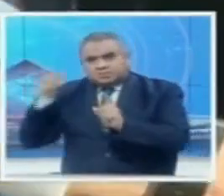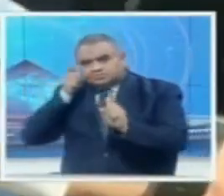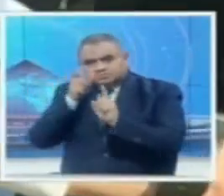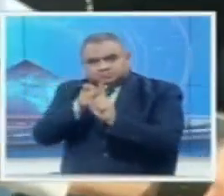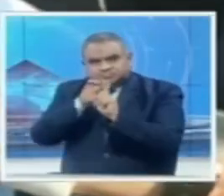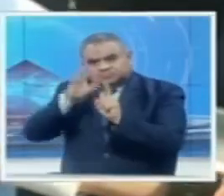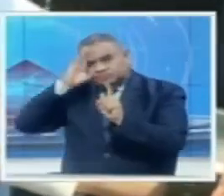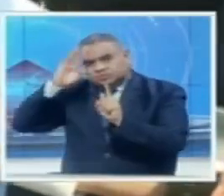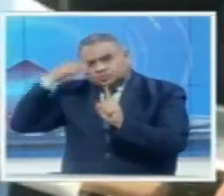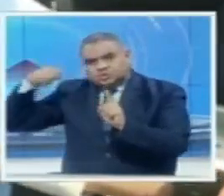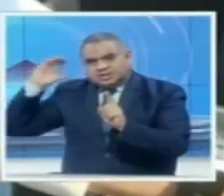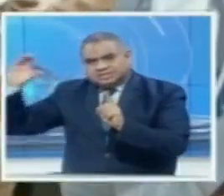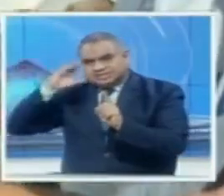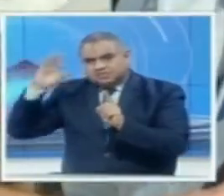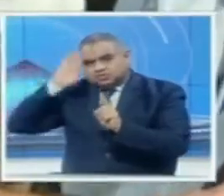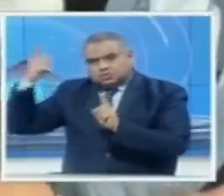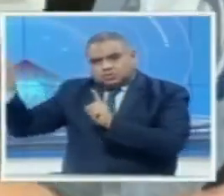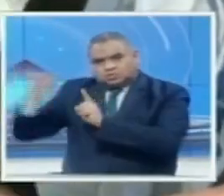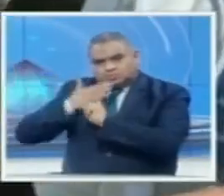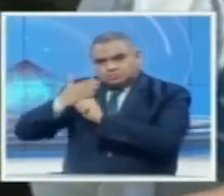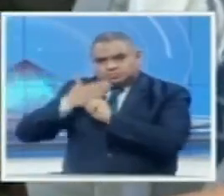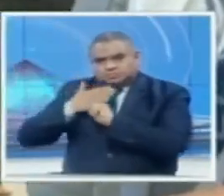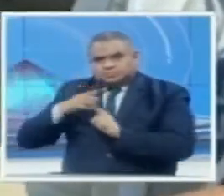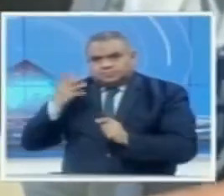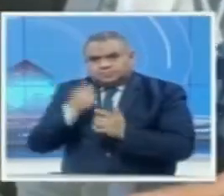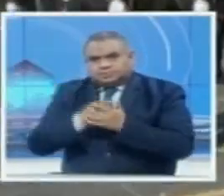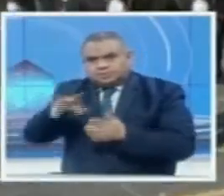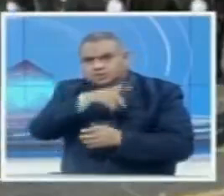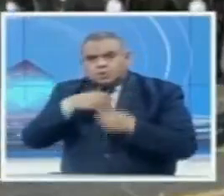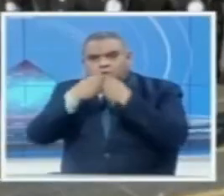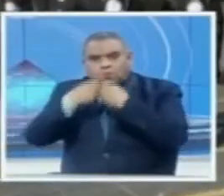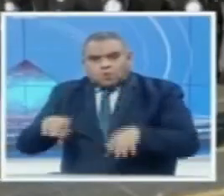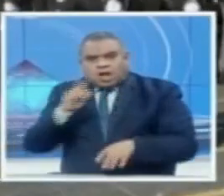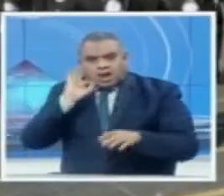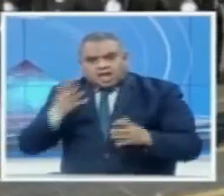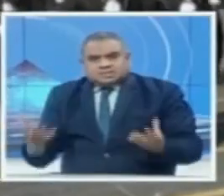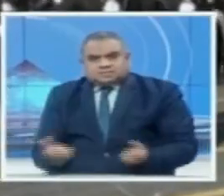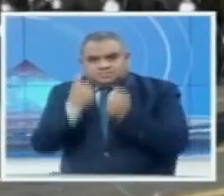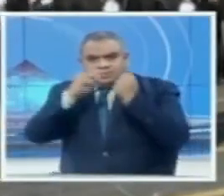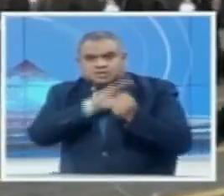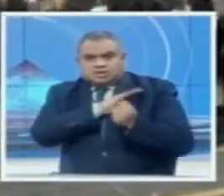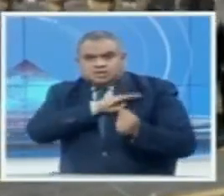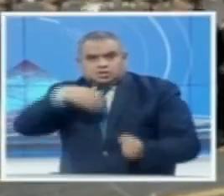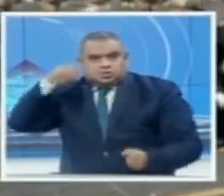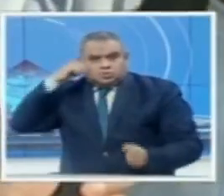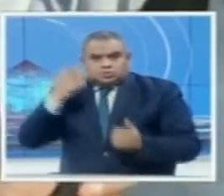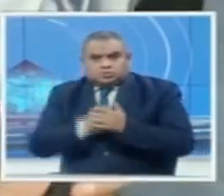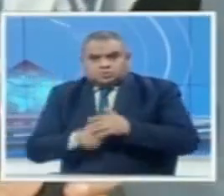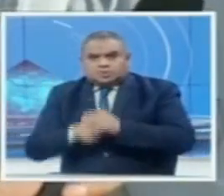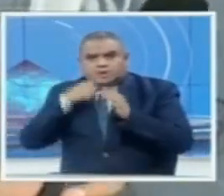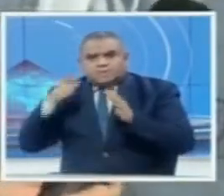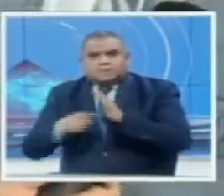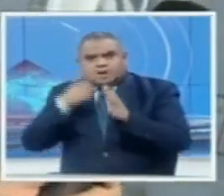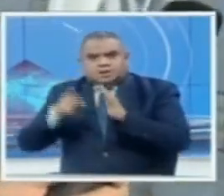بقوله شكرا يا سيادة الرئيس. الرجالة دول من غير الرجالة دول احنا ولا حاجة. ده انا بشكر وزير الدفاع وانا وريت القرار تاني